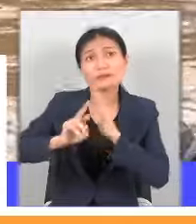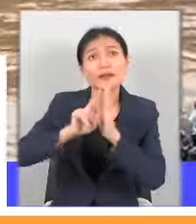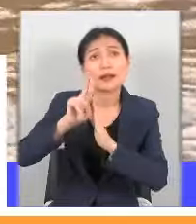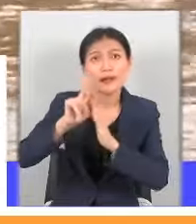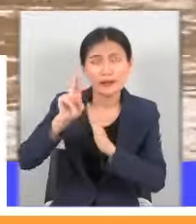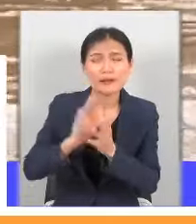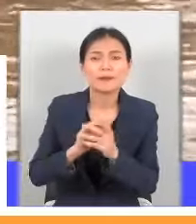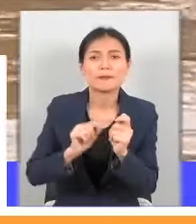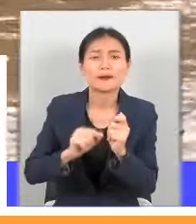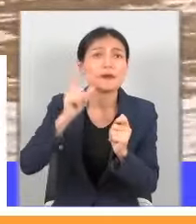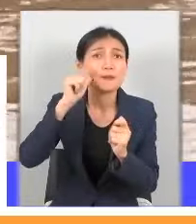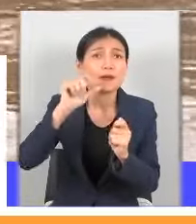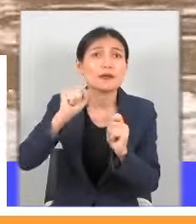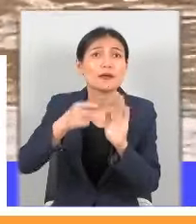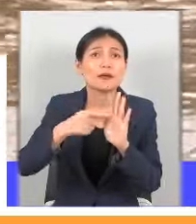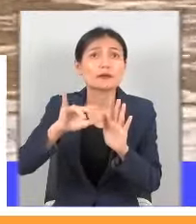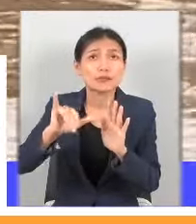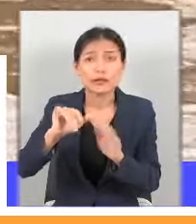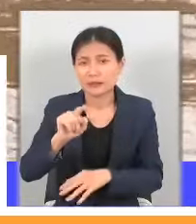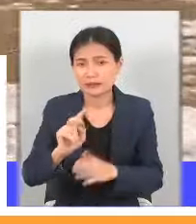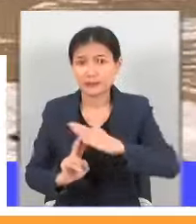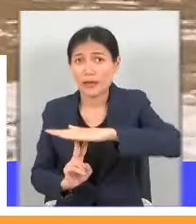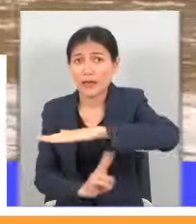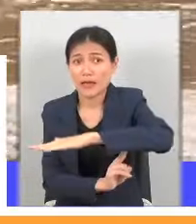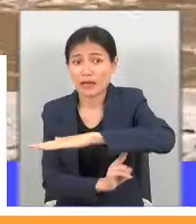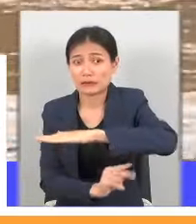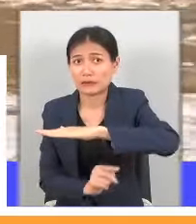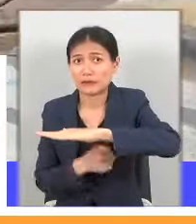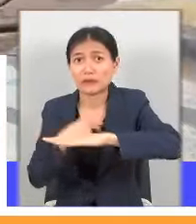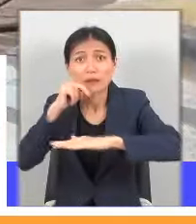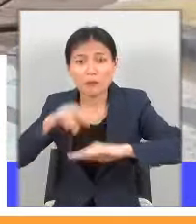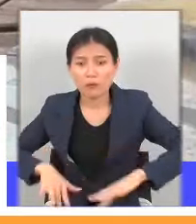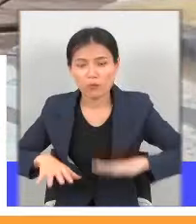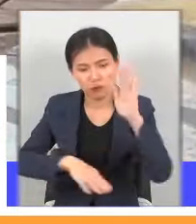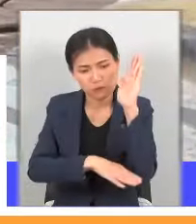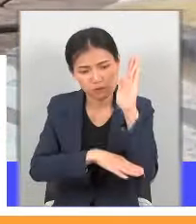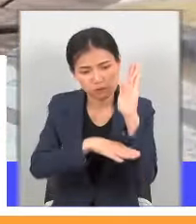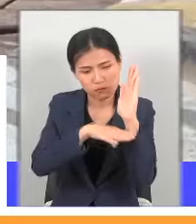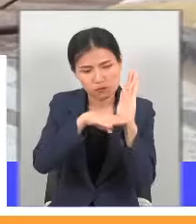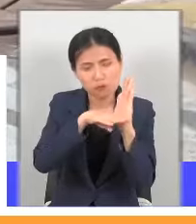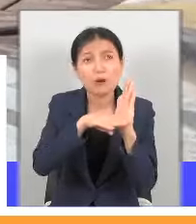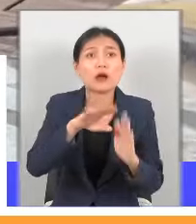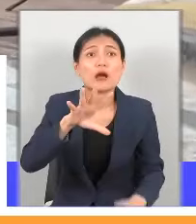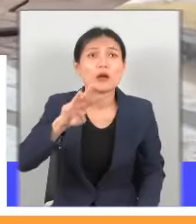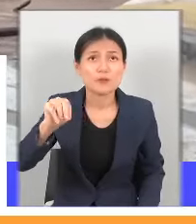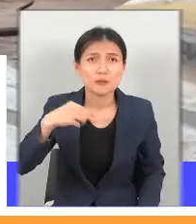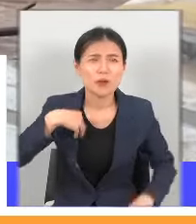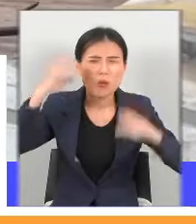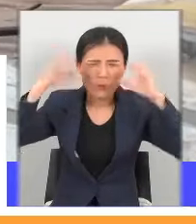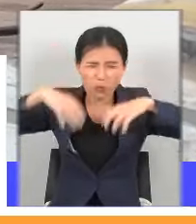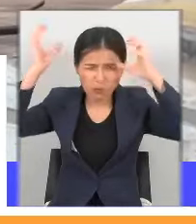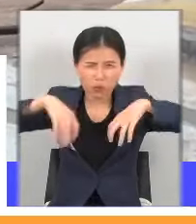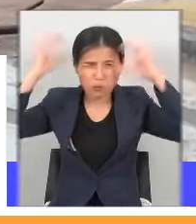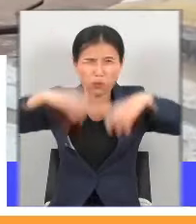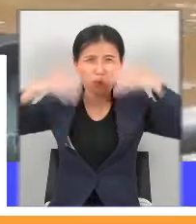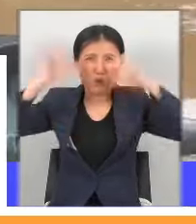ามแม่น้ำสายที่1 นะคะตรงซอยนี้ค่ะสูงกว่า5 เมตรเลยนะเมื่อวานนี้ฝนตกแล้วตกเอาเป็นเอาตายมากถามเป็นยังไงล่ะ